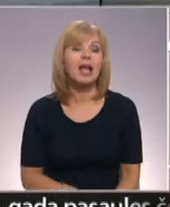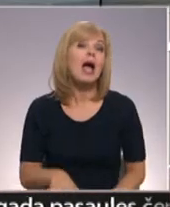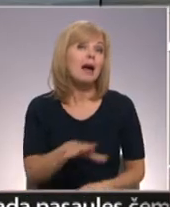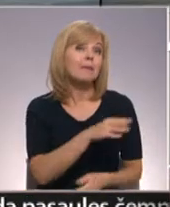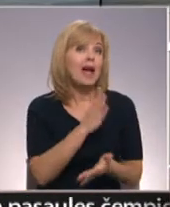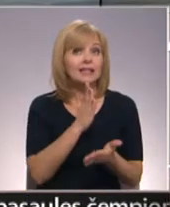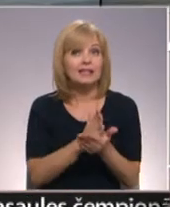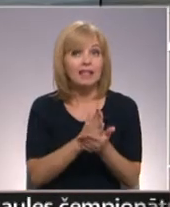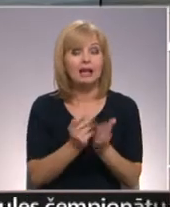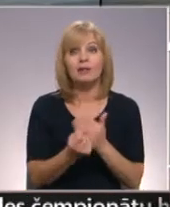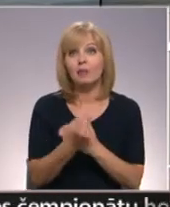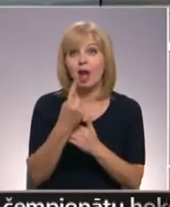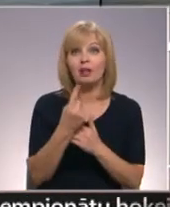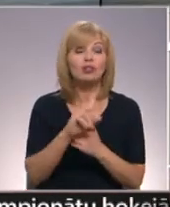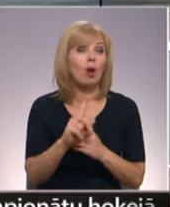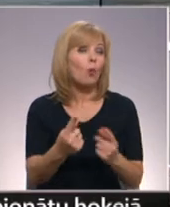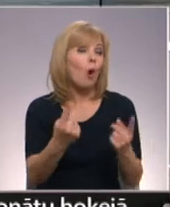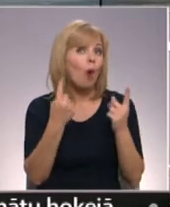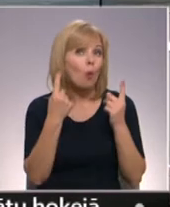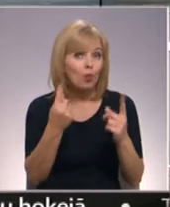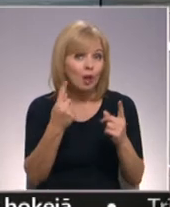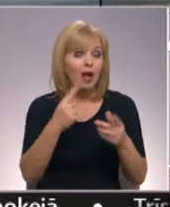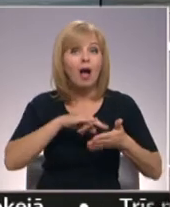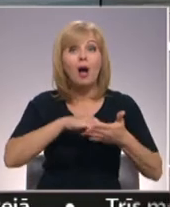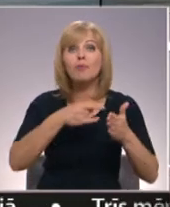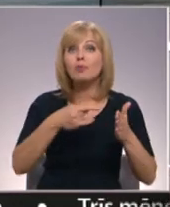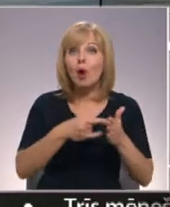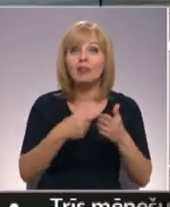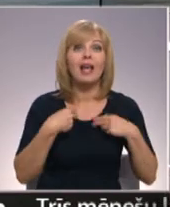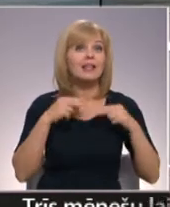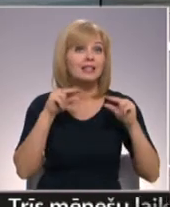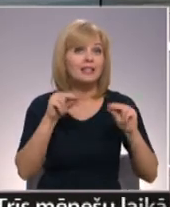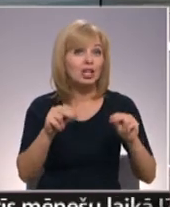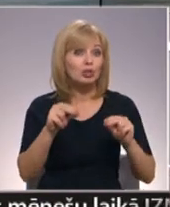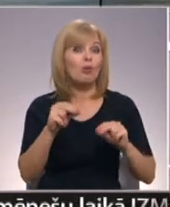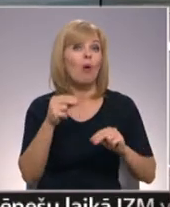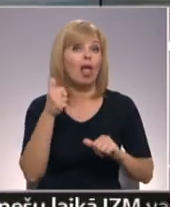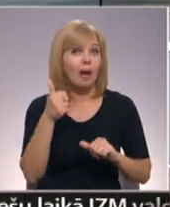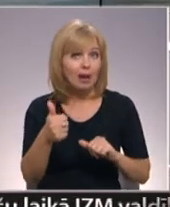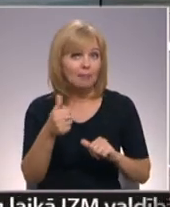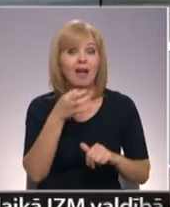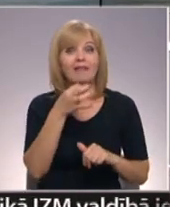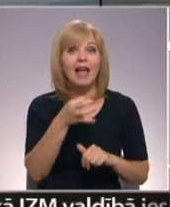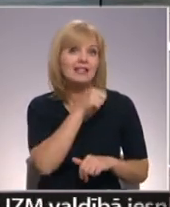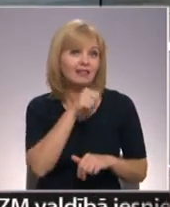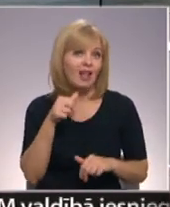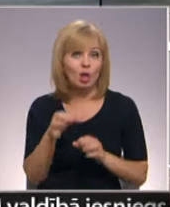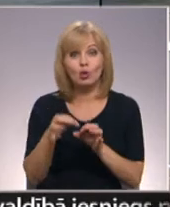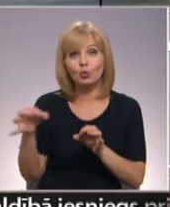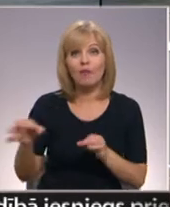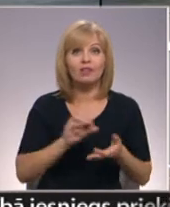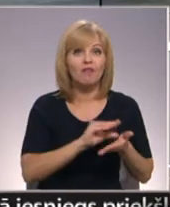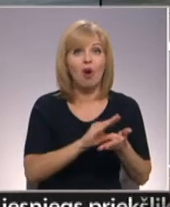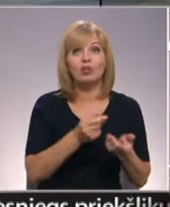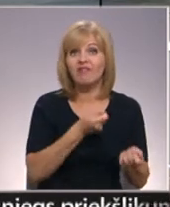Mēs esam radījuši kaut ko unikālu. Tā par projektu Es ticu labajiem saka Talsu novada fondā. Projektā savu pieredzi un